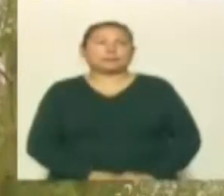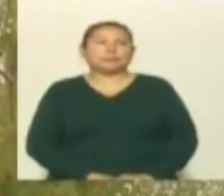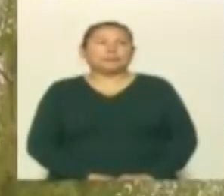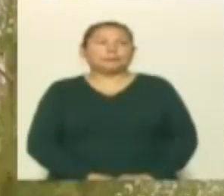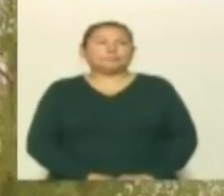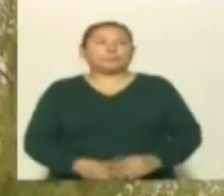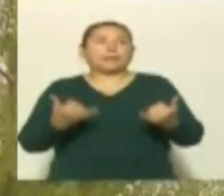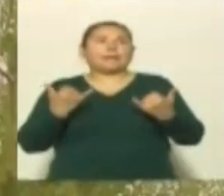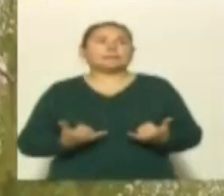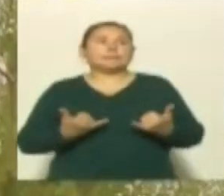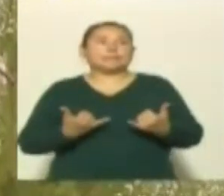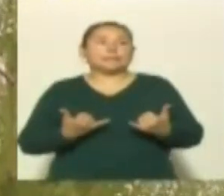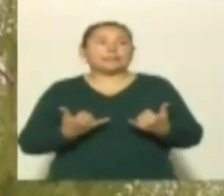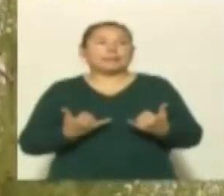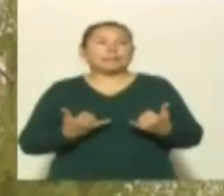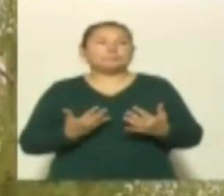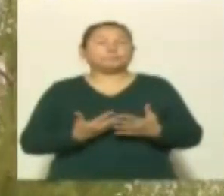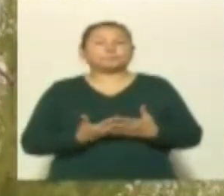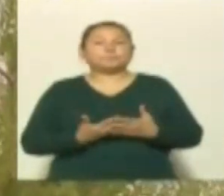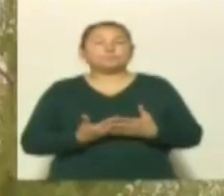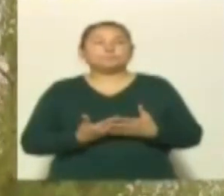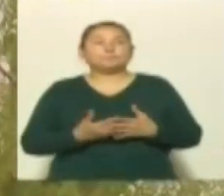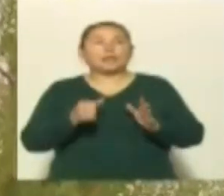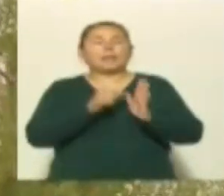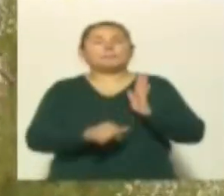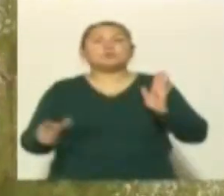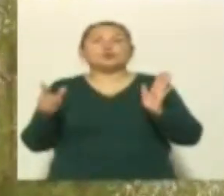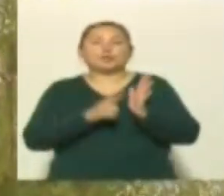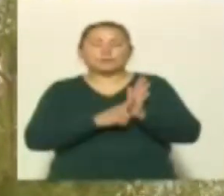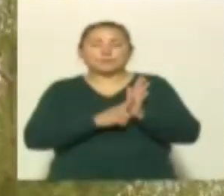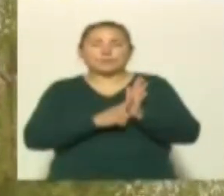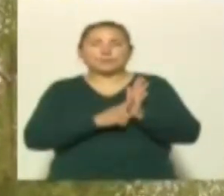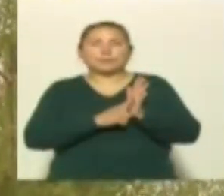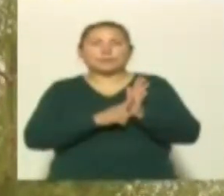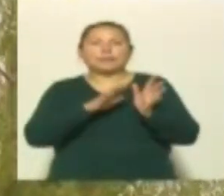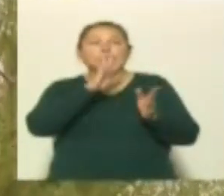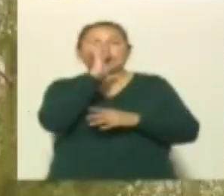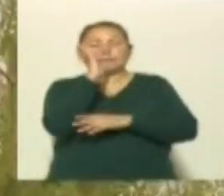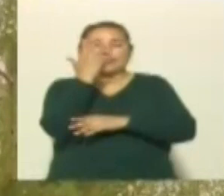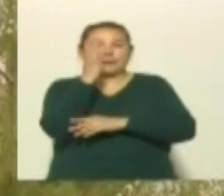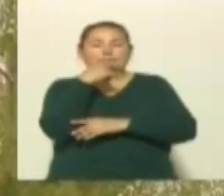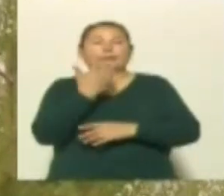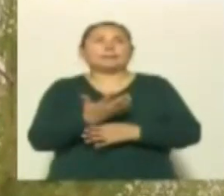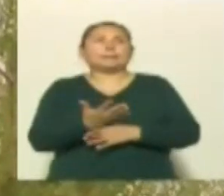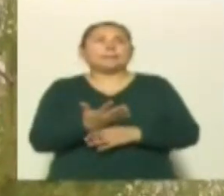Мына осы алаңқайда 67 қылқан жапырақты ағаш шығыс биотысы